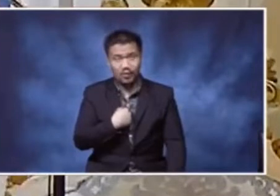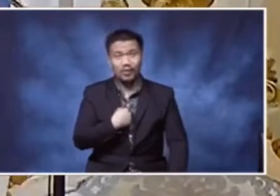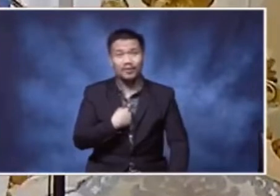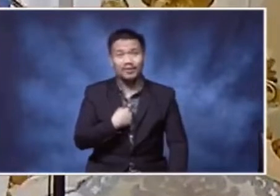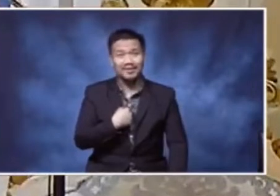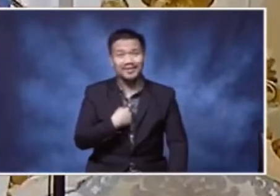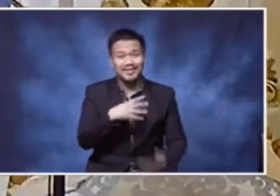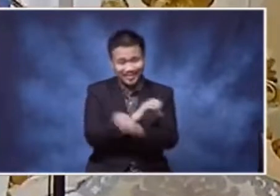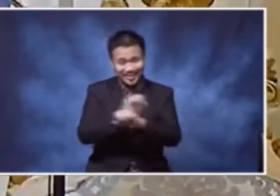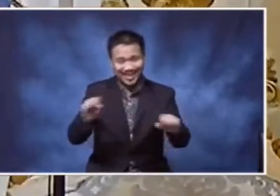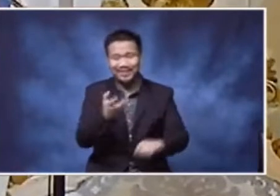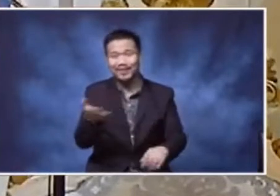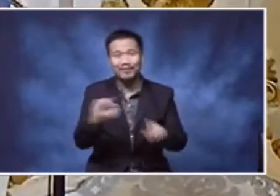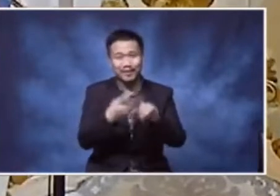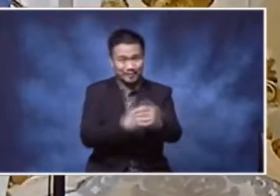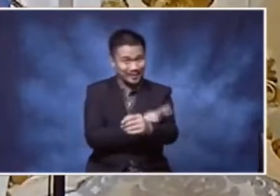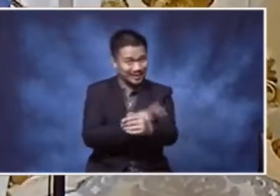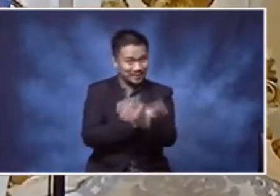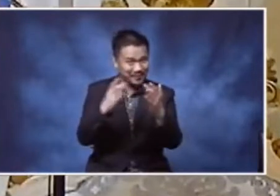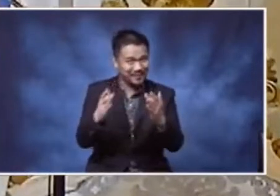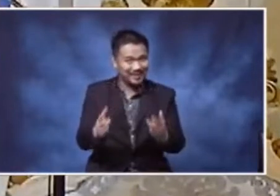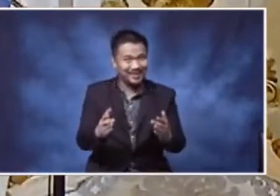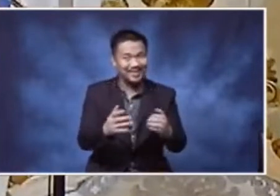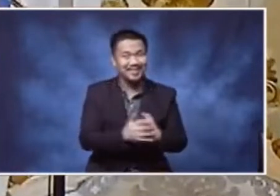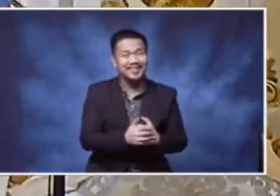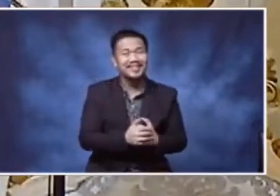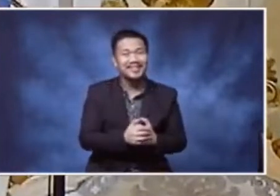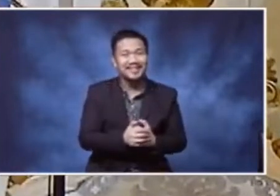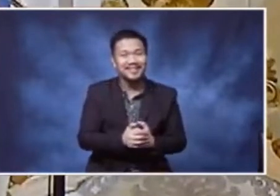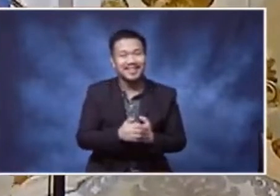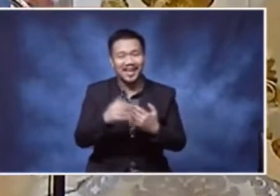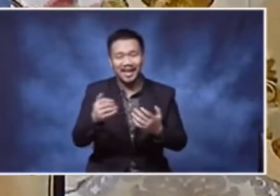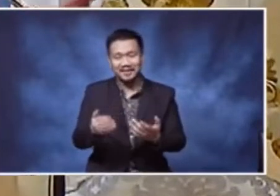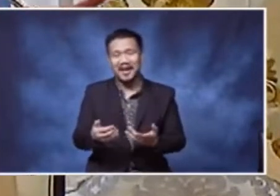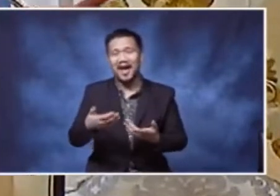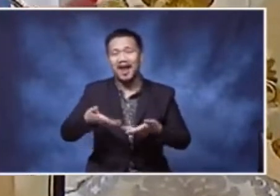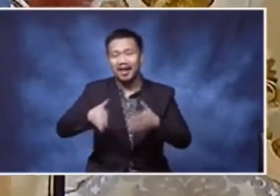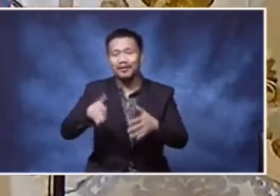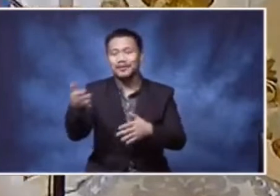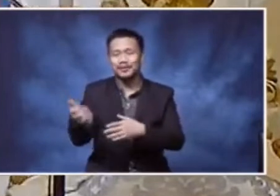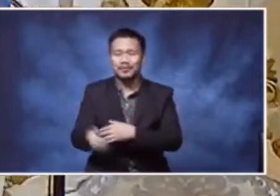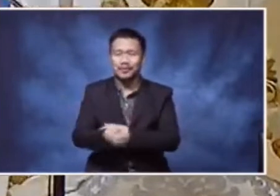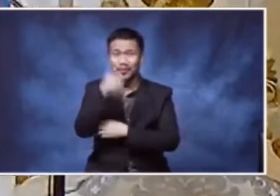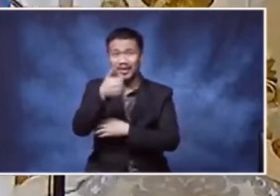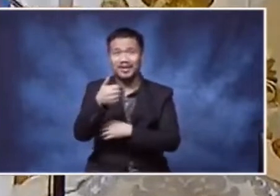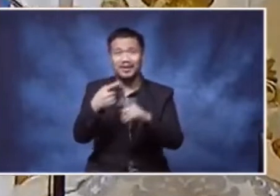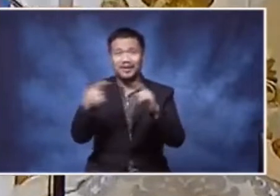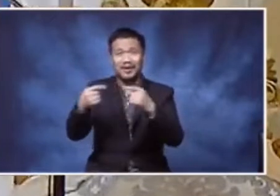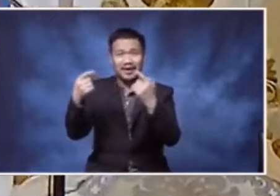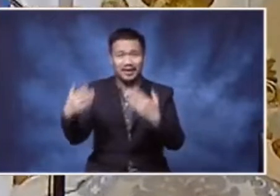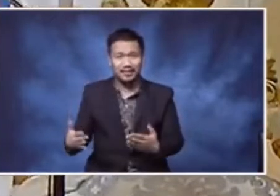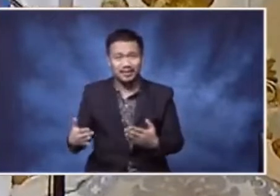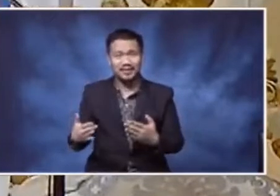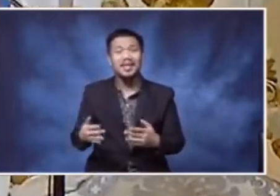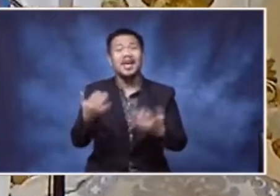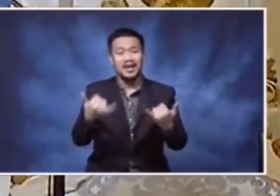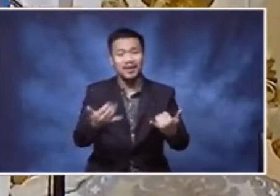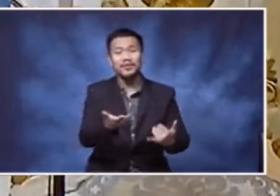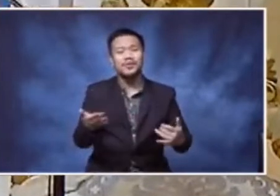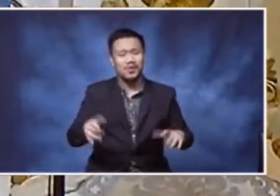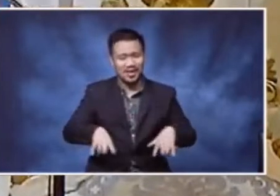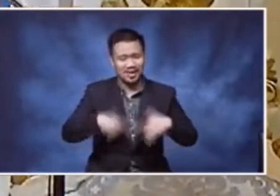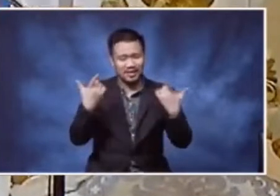kaaway kasi nandiyan ako na tinutulungan ka. Naging mapayapa ka ngayon dahil po sa